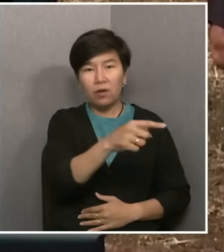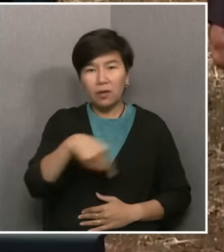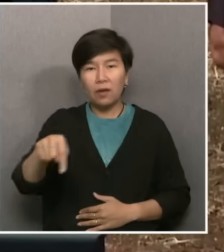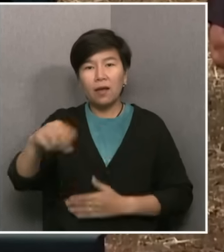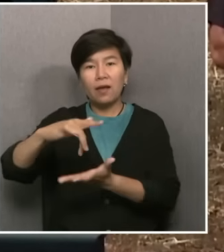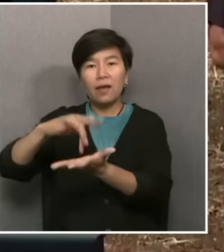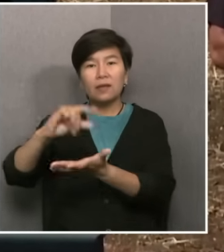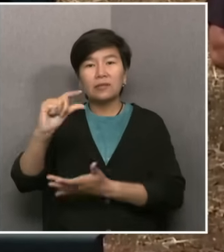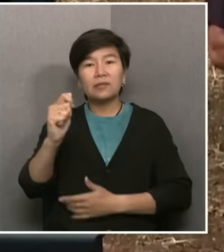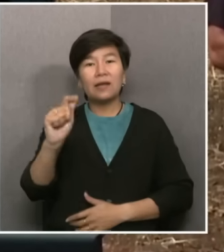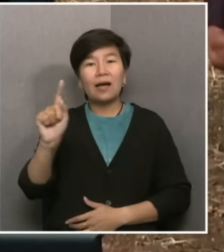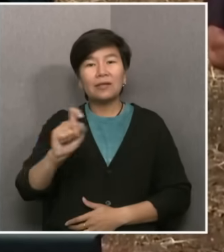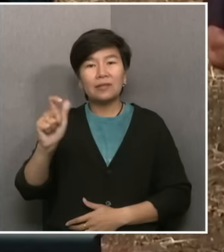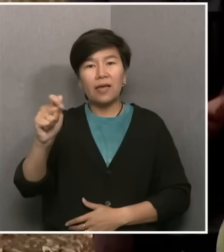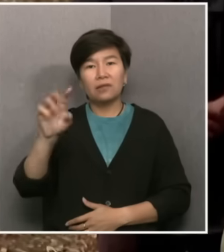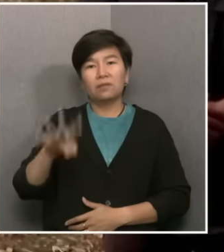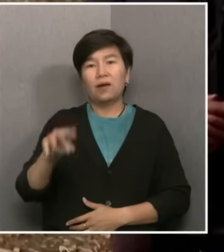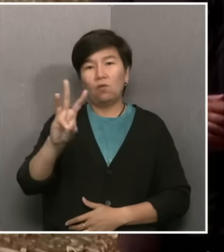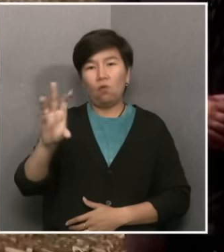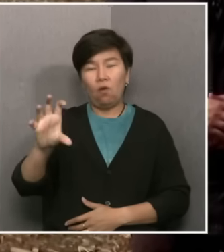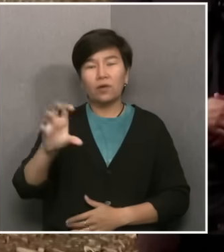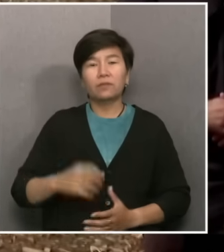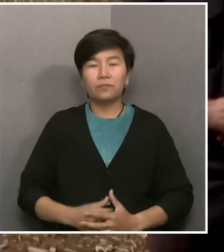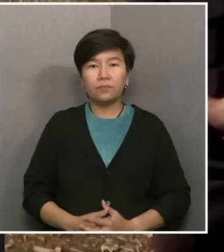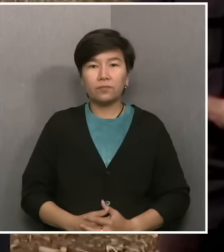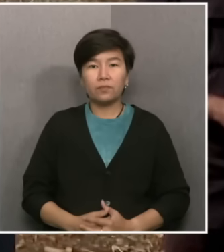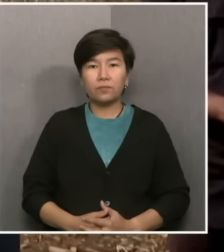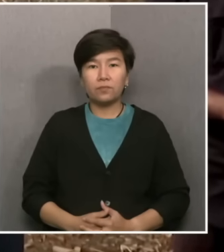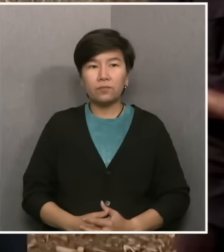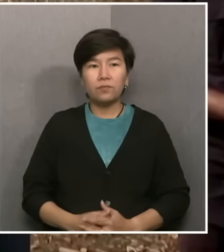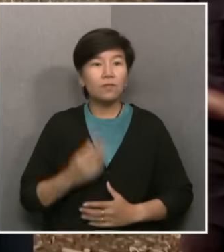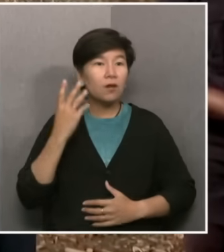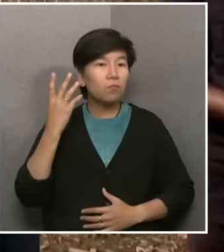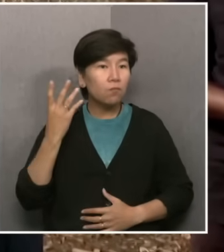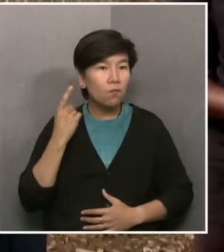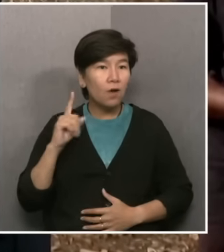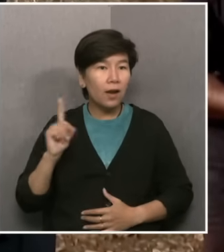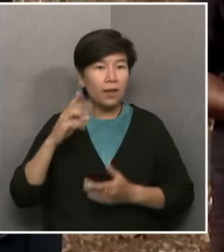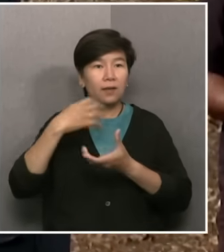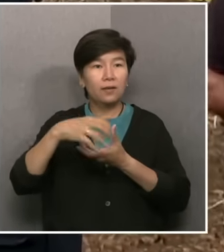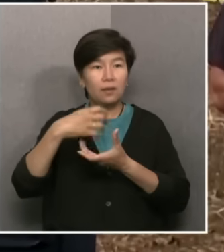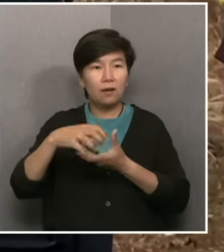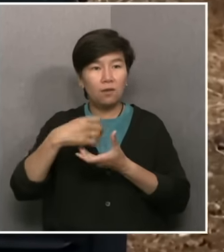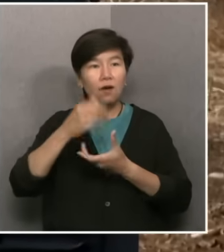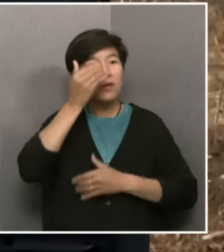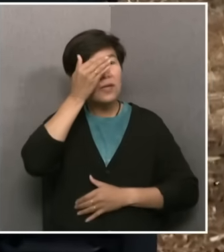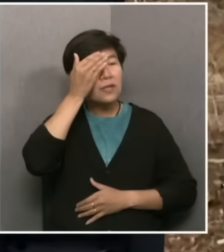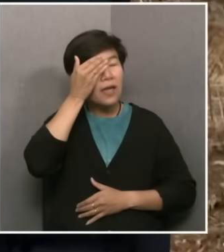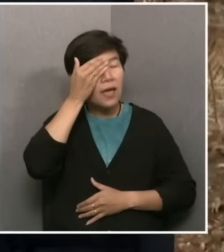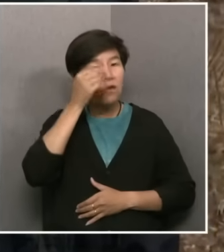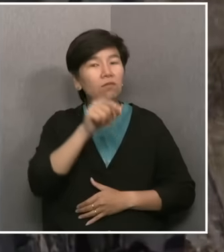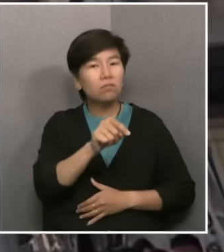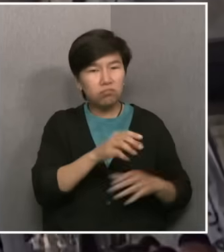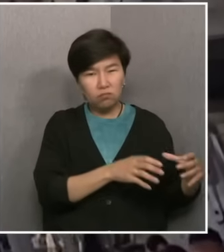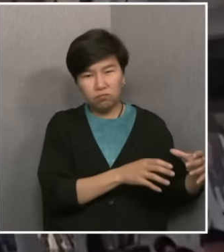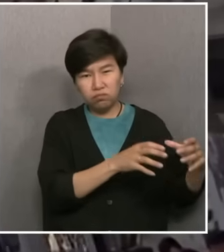ฉนวนกาซ่าอีกกว่า 4,600รายค่ะขณะเดียวกันเมื่อวานนี้นะคะก็มีรายงานว่าอิสราเอลได้ใช้ปฏิบัติการ